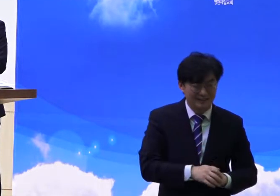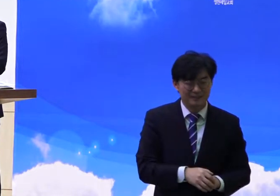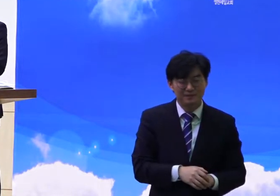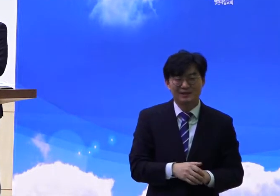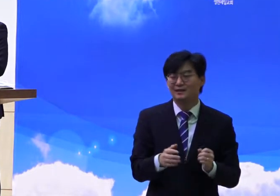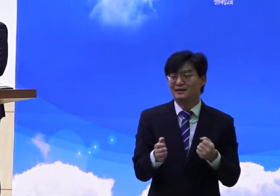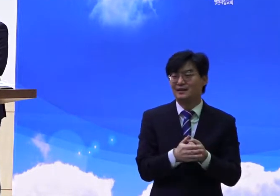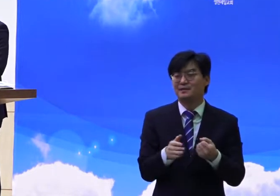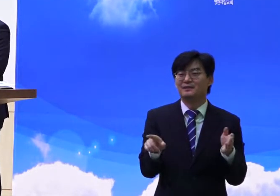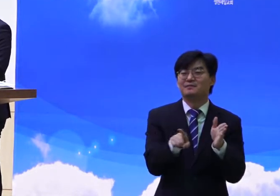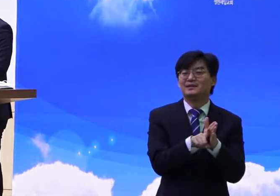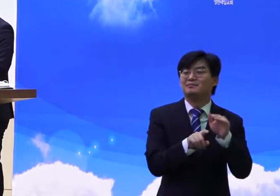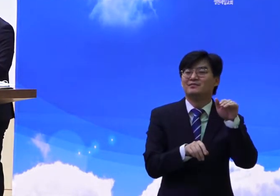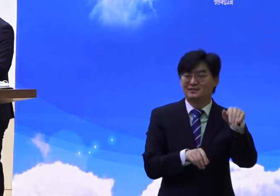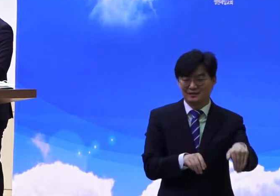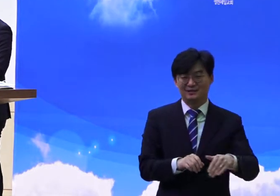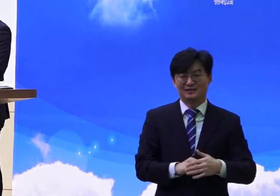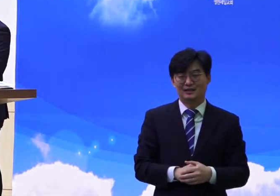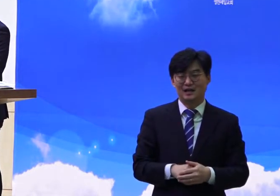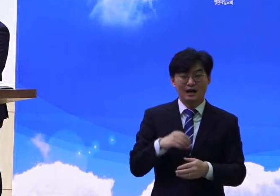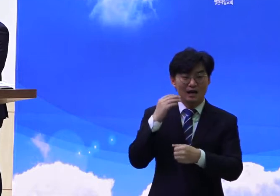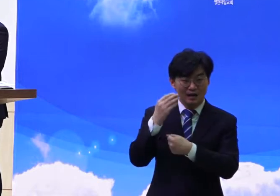땅을 살게 되는 것입니다.